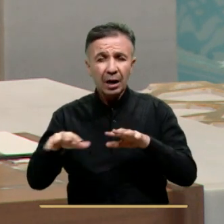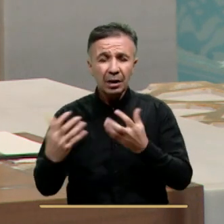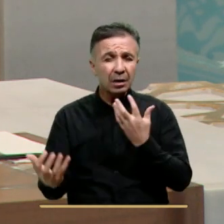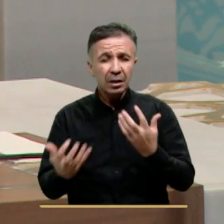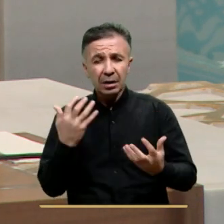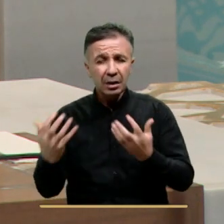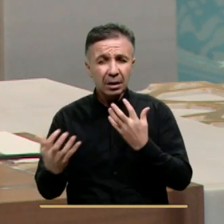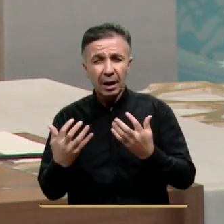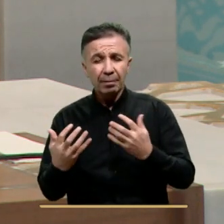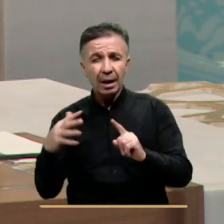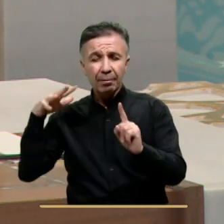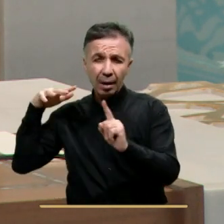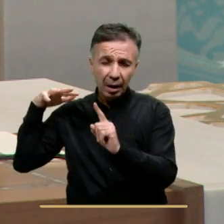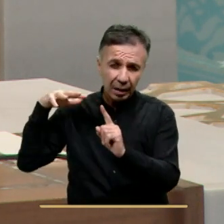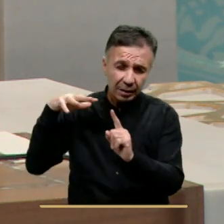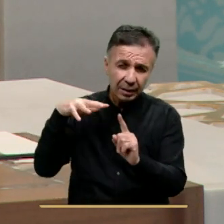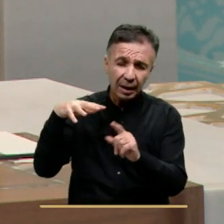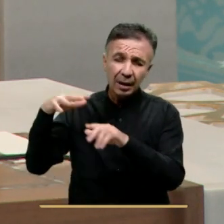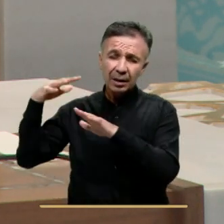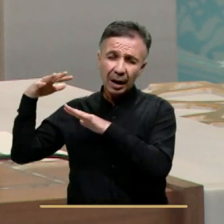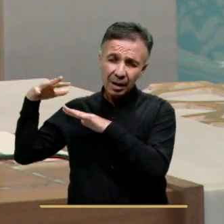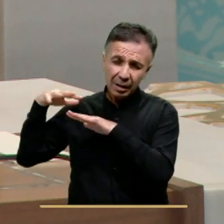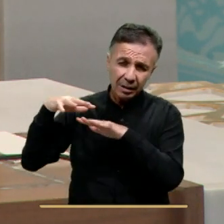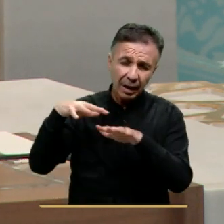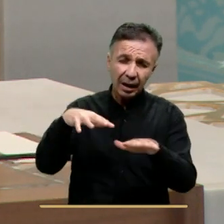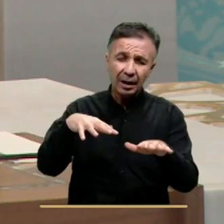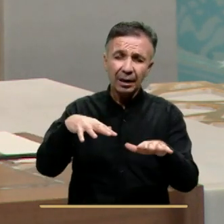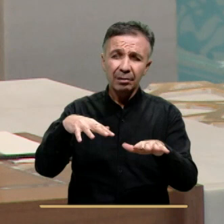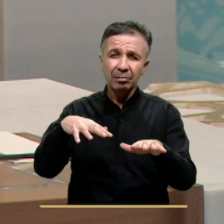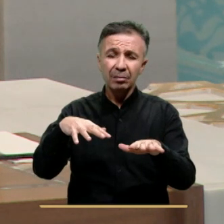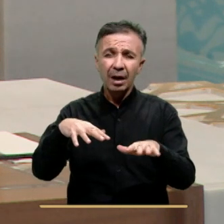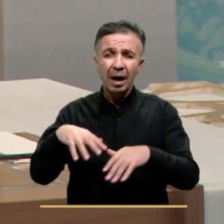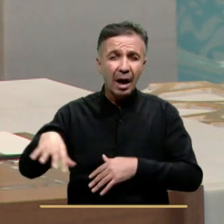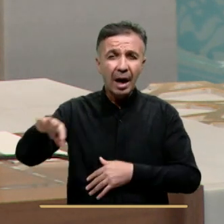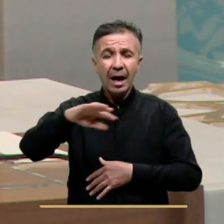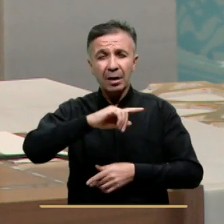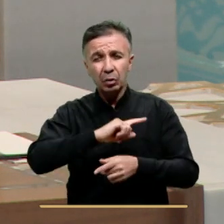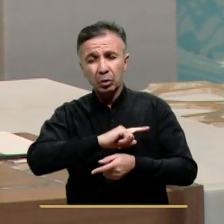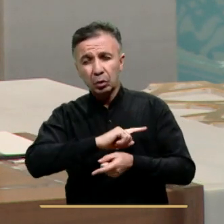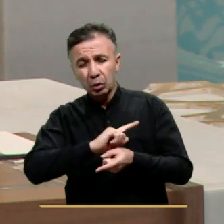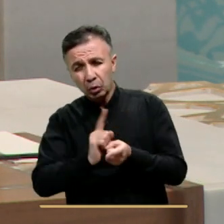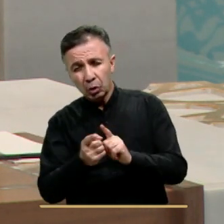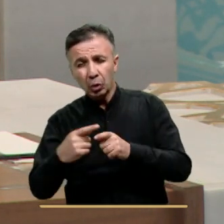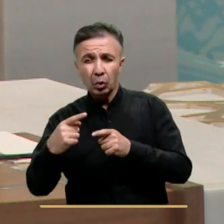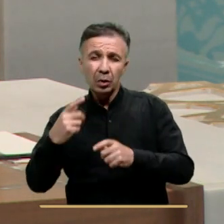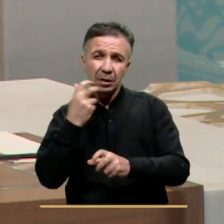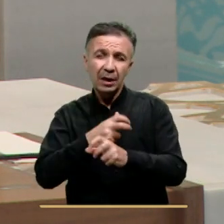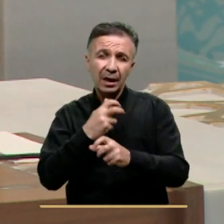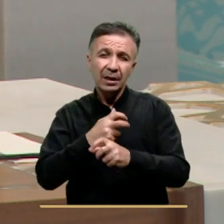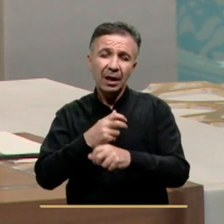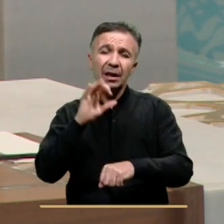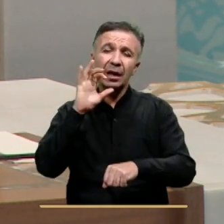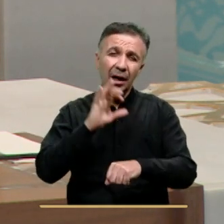ve felaketlerden yangınlardan depremlerden sellerden ve her türlü Bulaşıcı